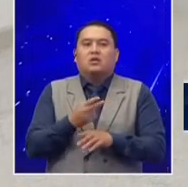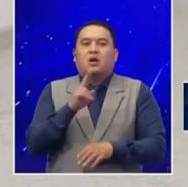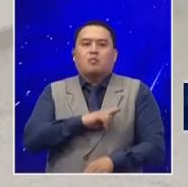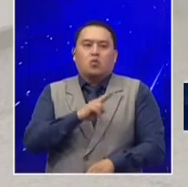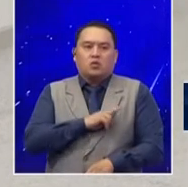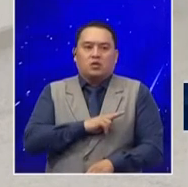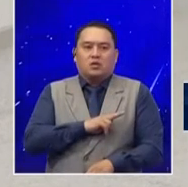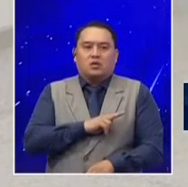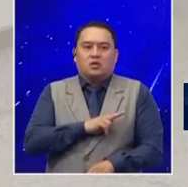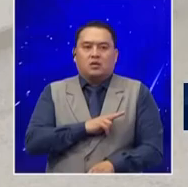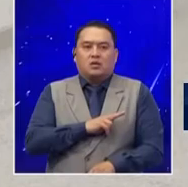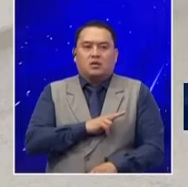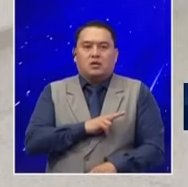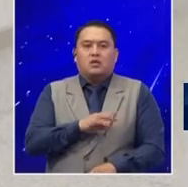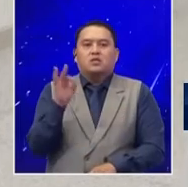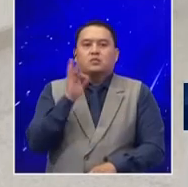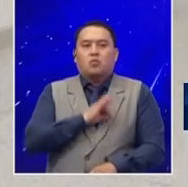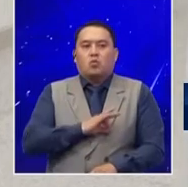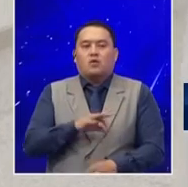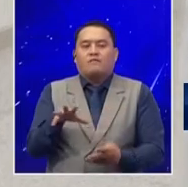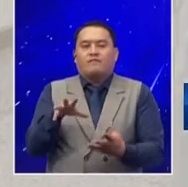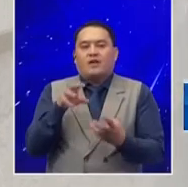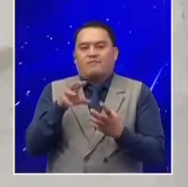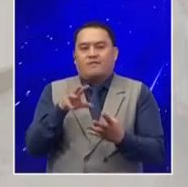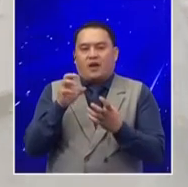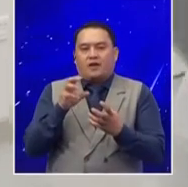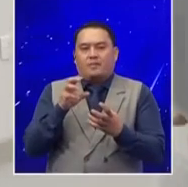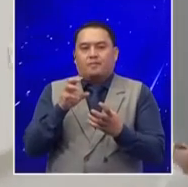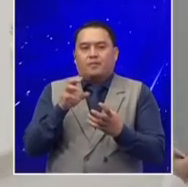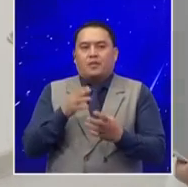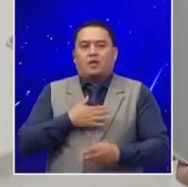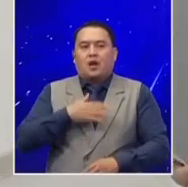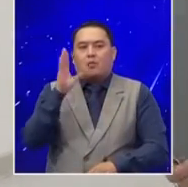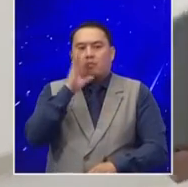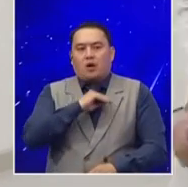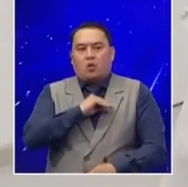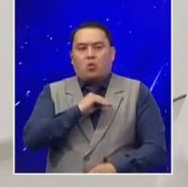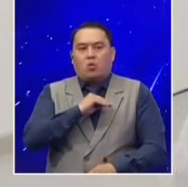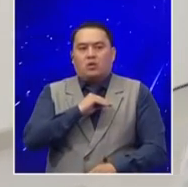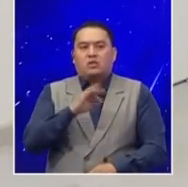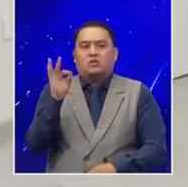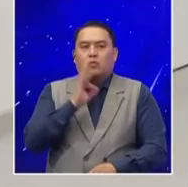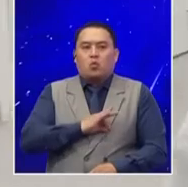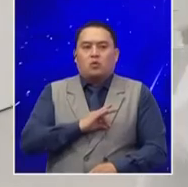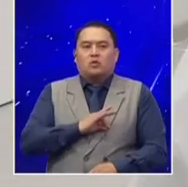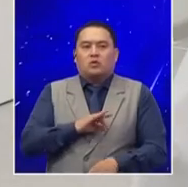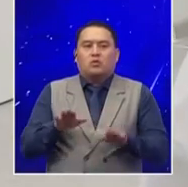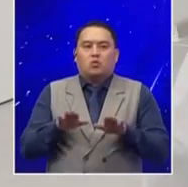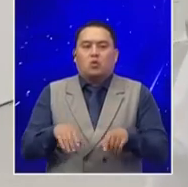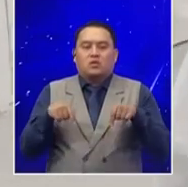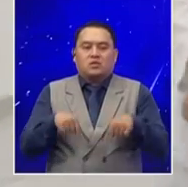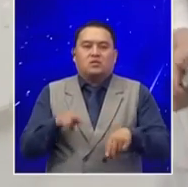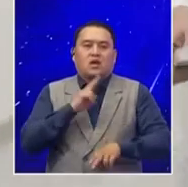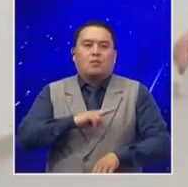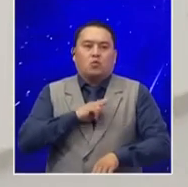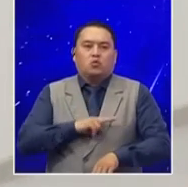работает с применением Wi-Fi. То есть я могу эту кассету применить не только здесь, на рабочем